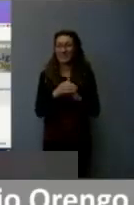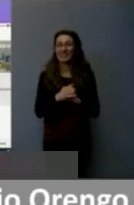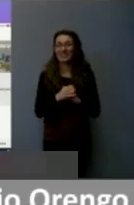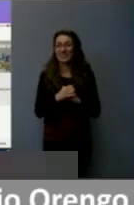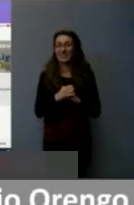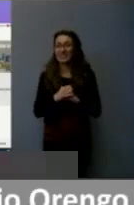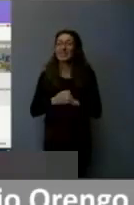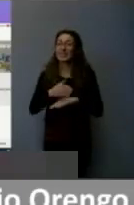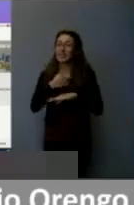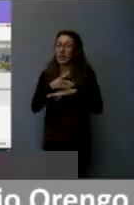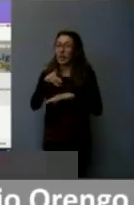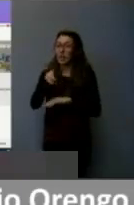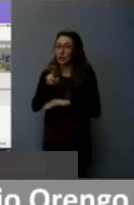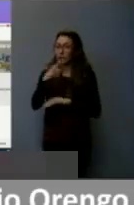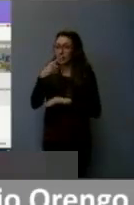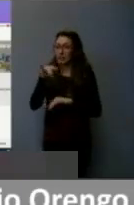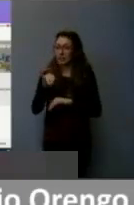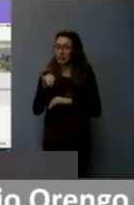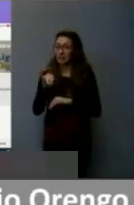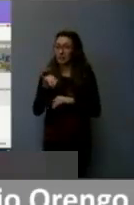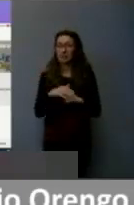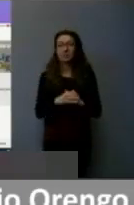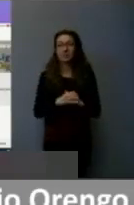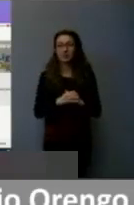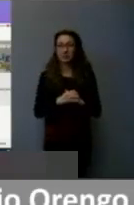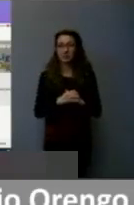Consigliere Putti.